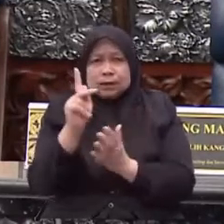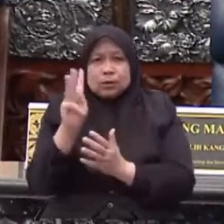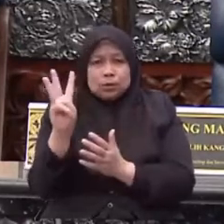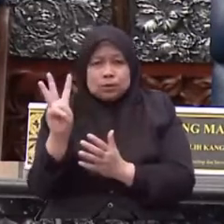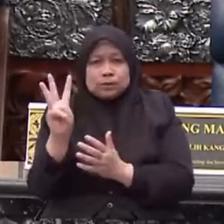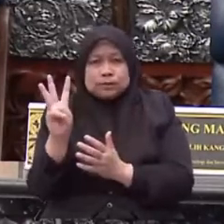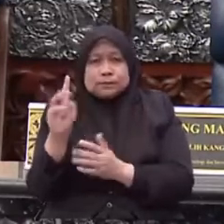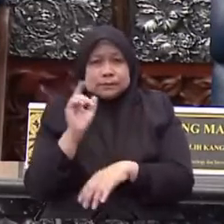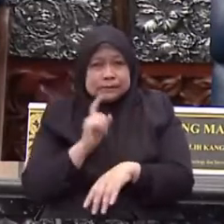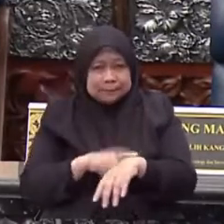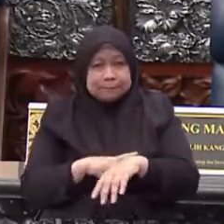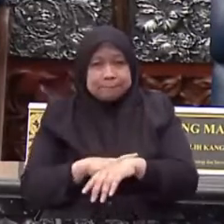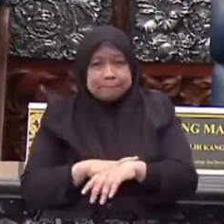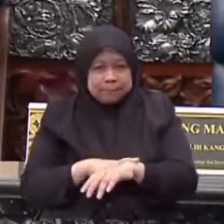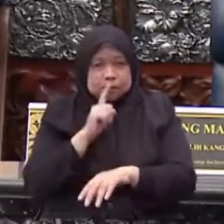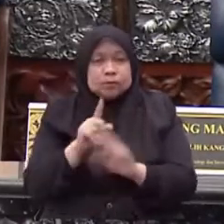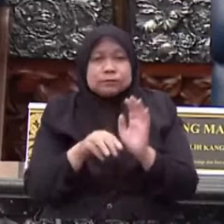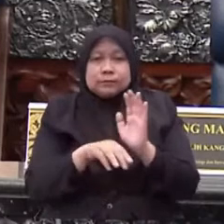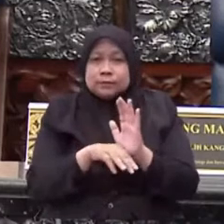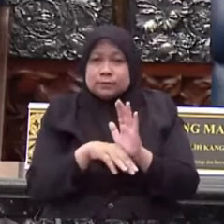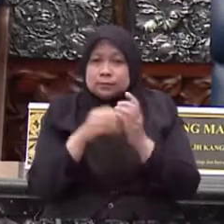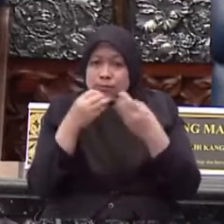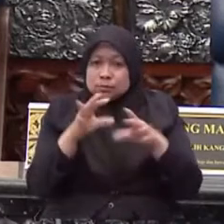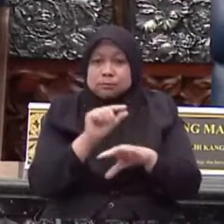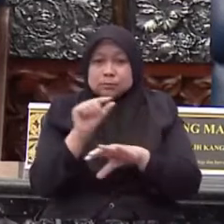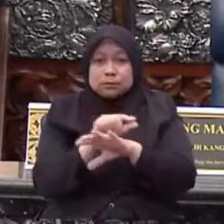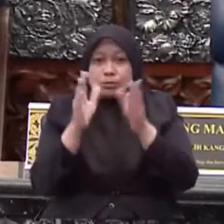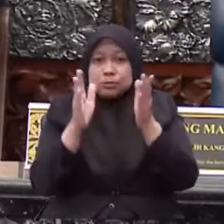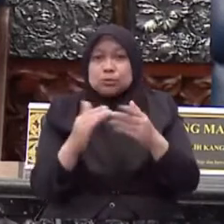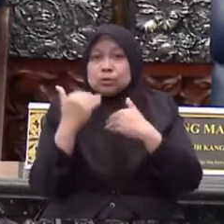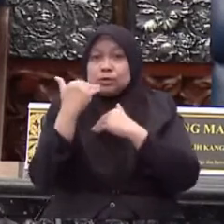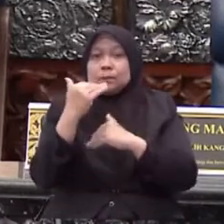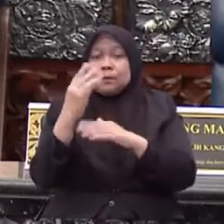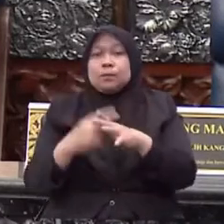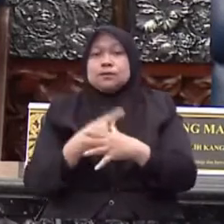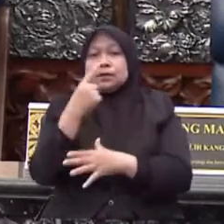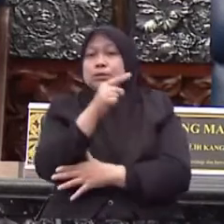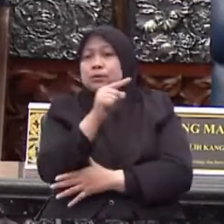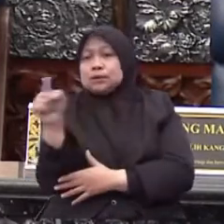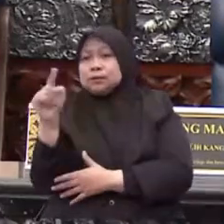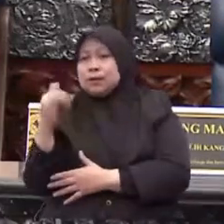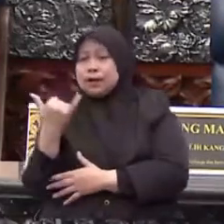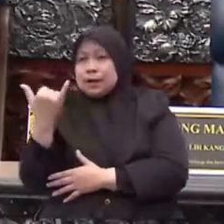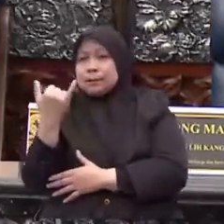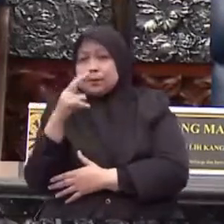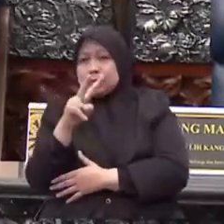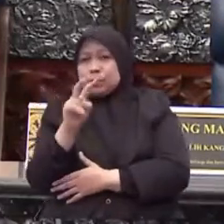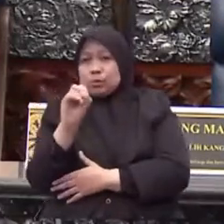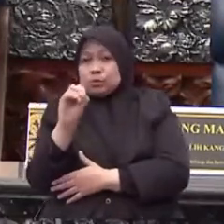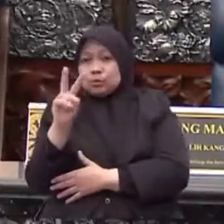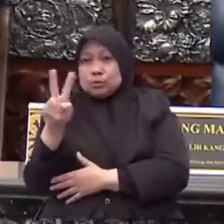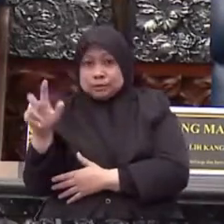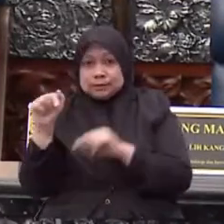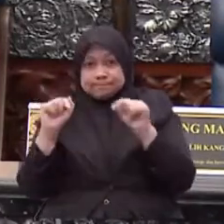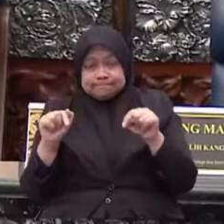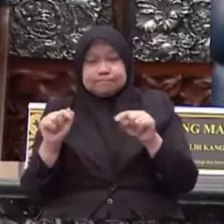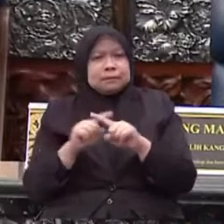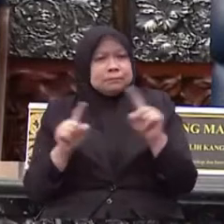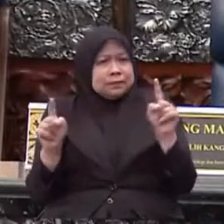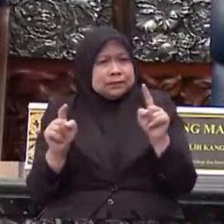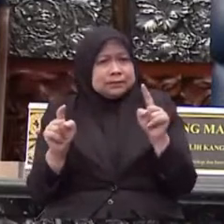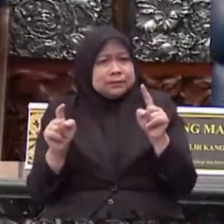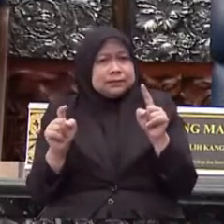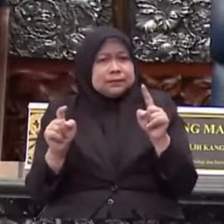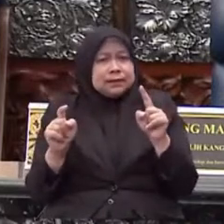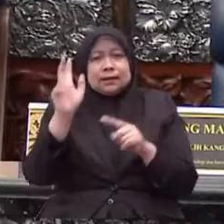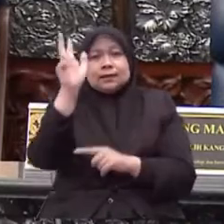yang sepatunya dilepaskan kepada semua pengguna bagi tempo Januari sehingga Jun tahun ini namun